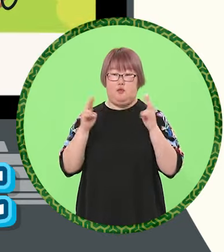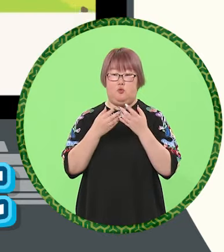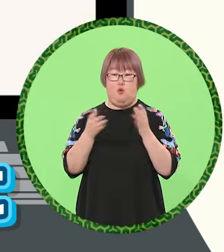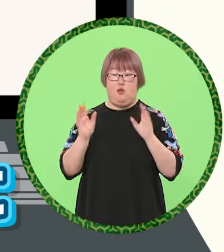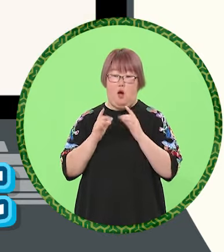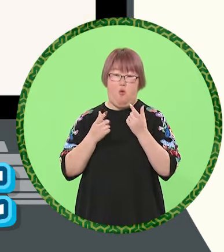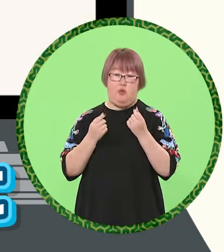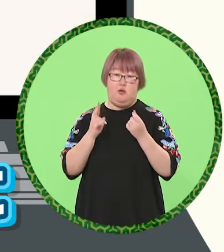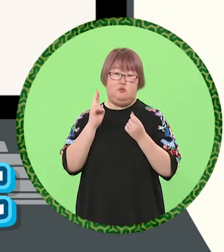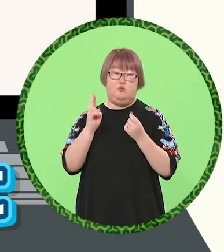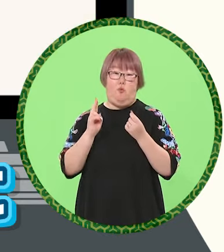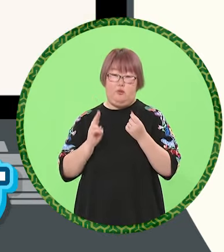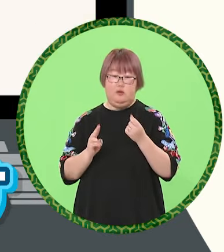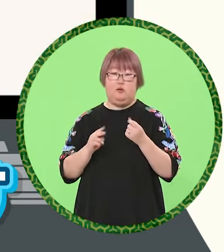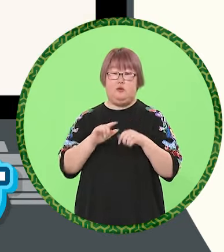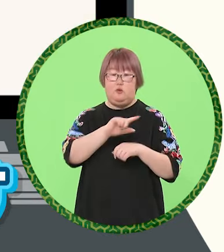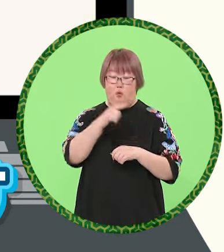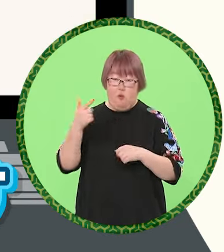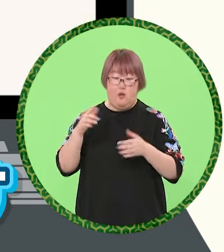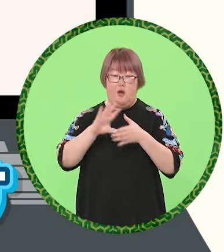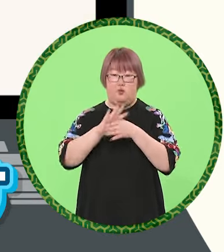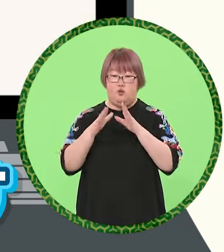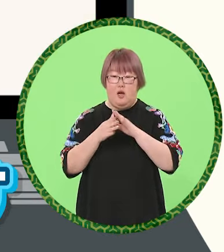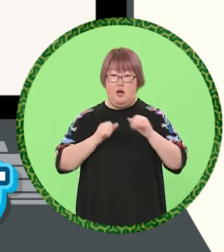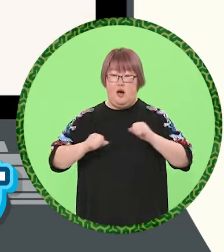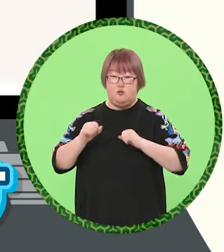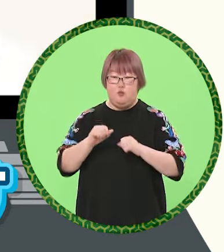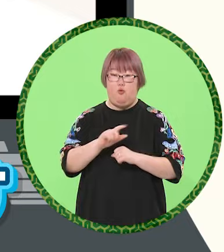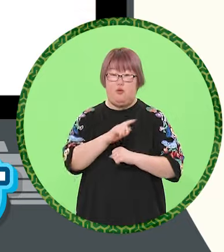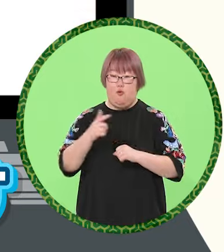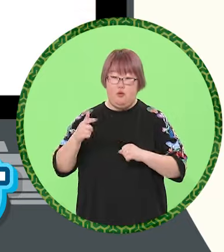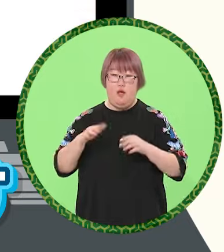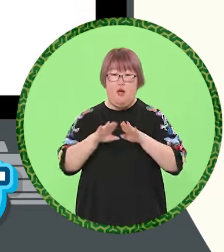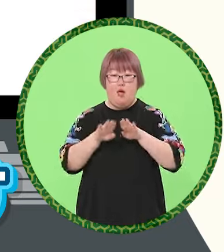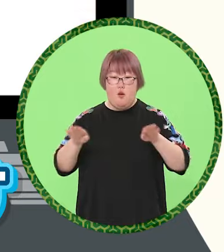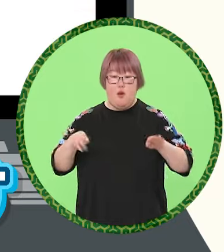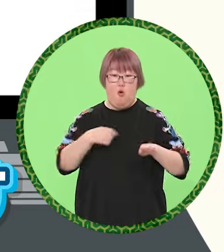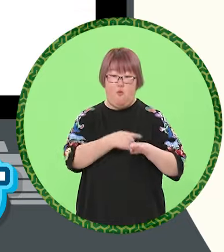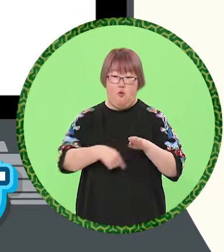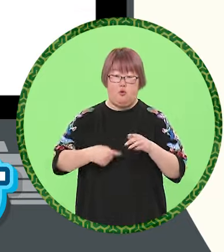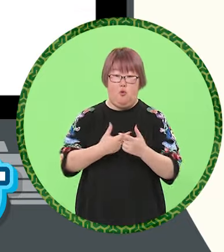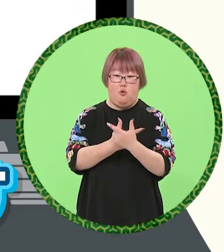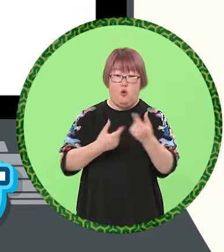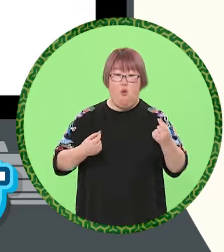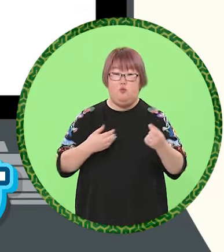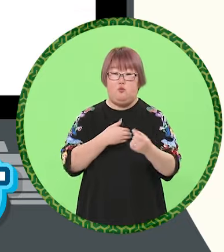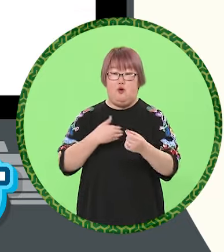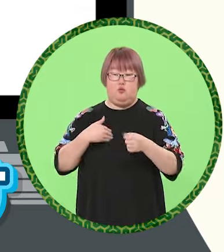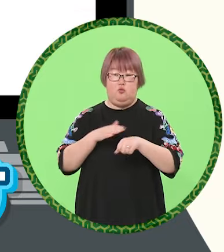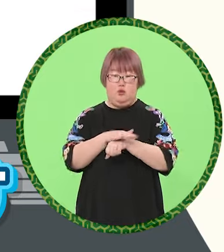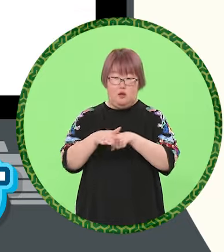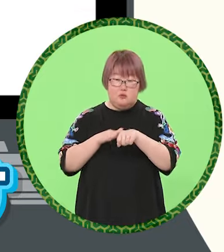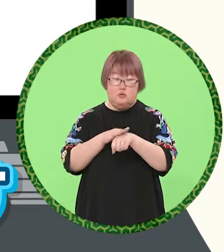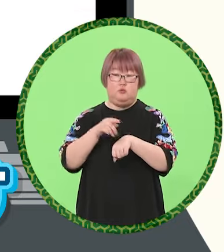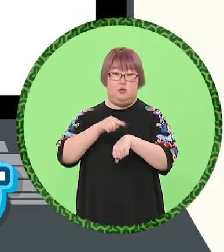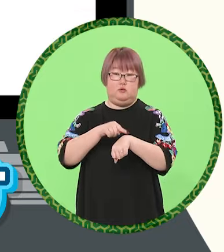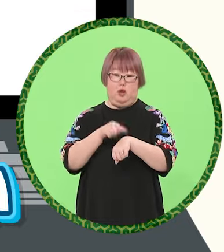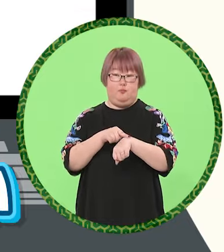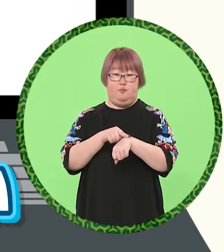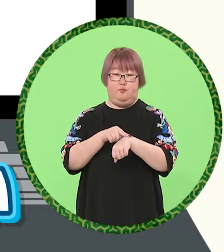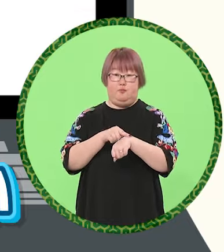田パンフルート合唱隊のようにさまざまな文化活動などで平和への思いを共有できる大切な時間です